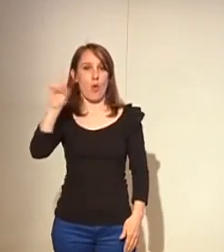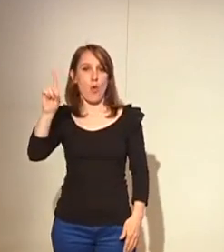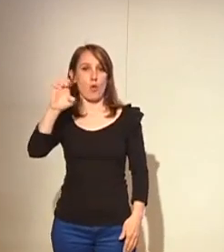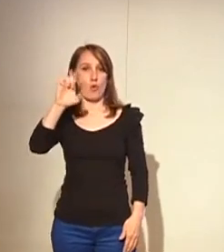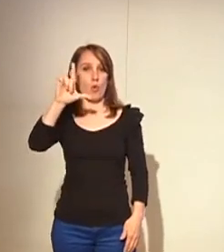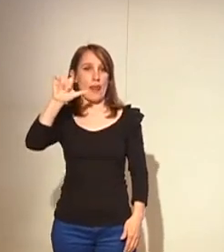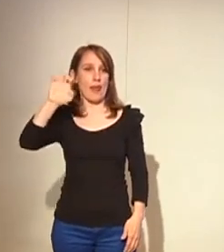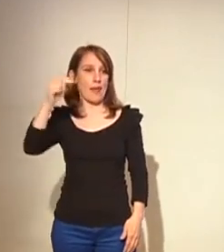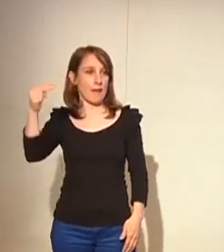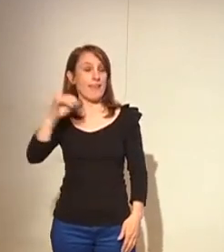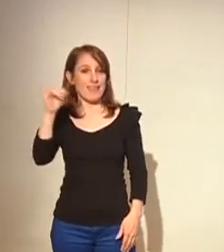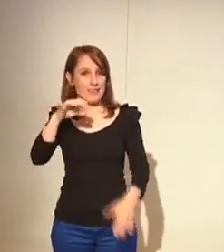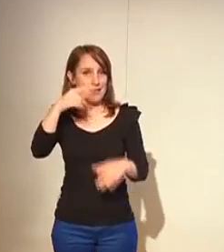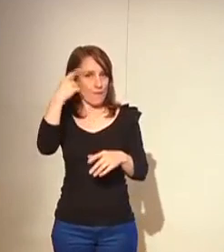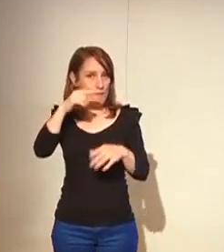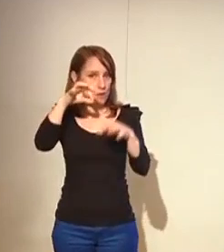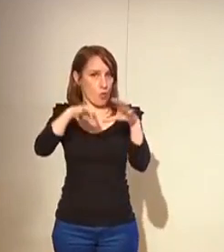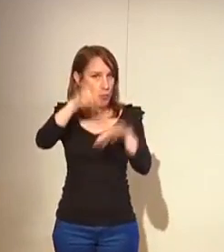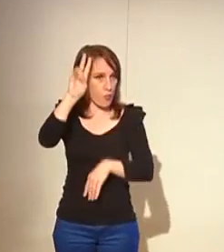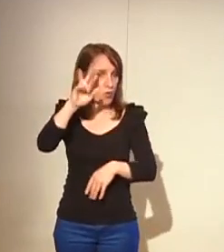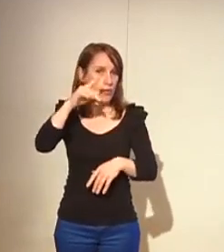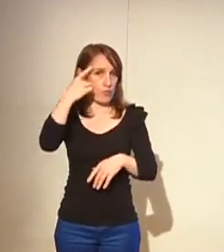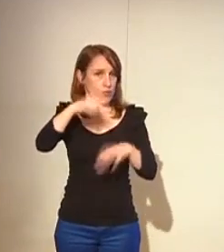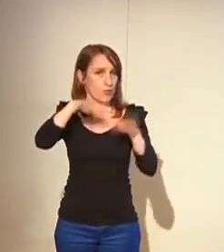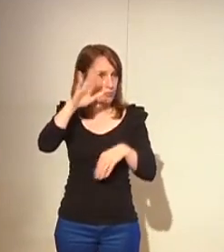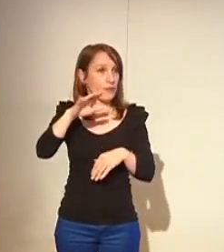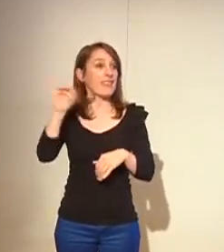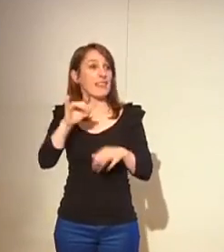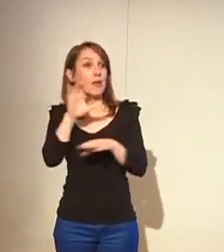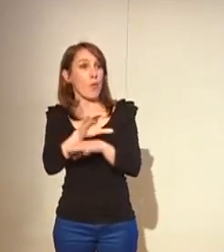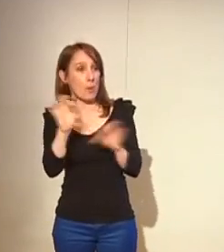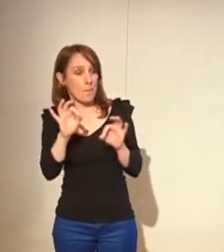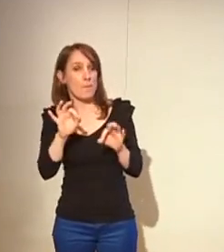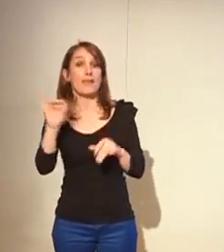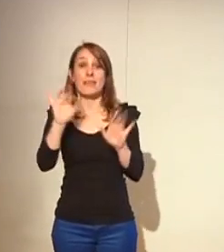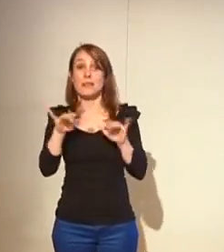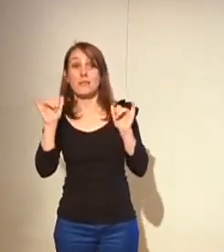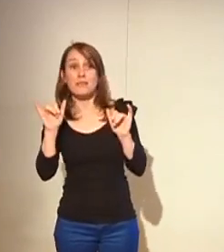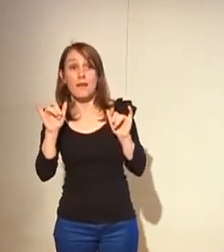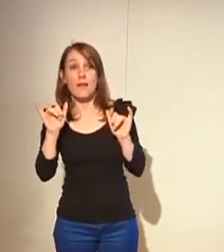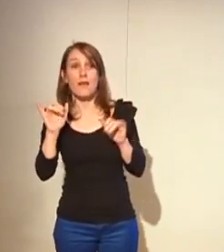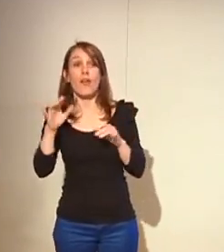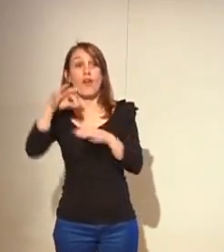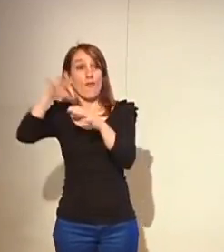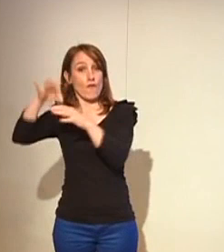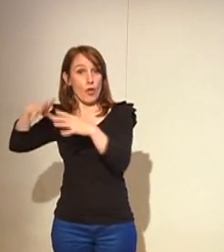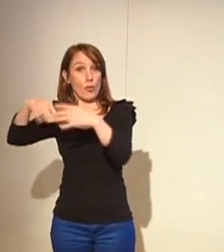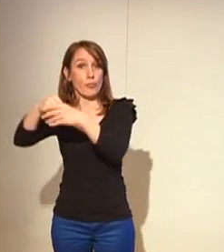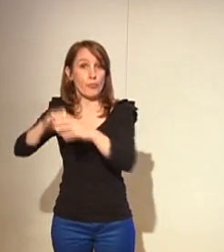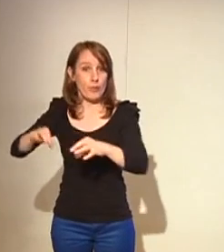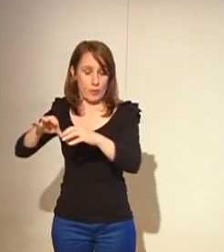qui est pour qui est contre qui s'abstient qui ne prend pas part au vote les trois